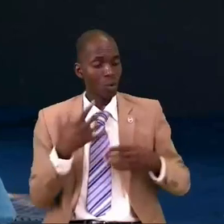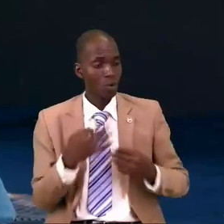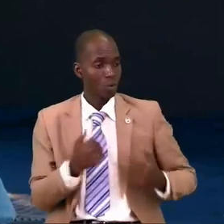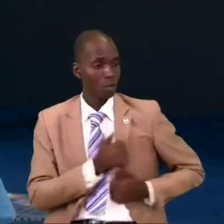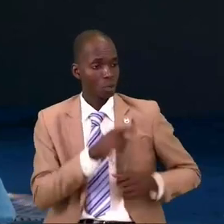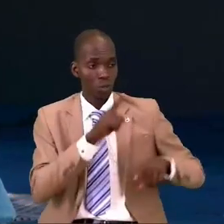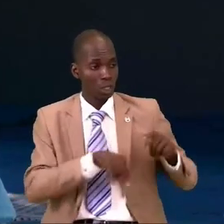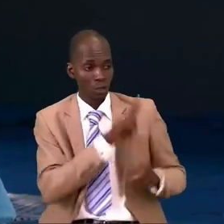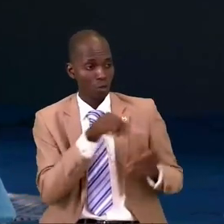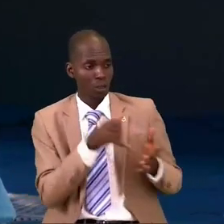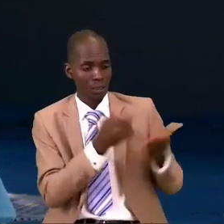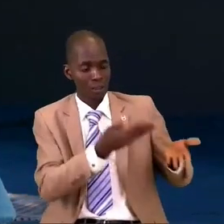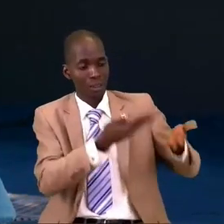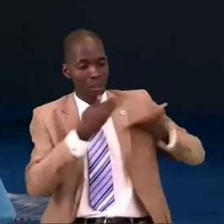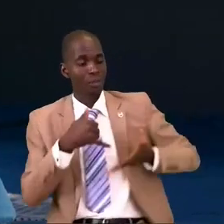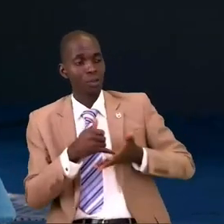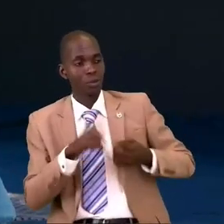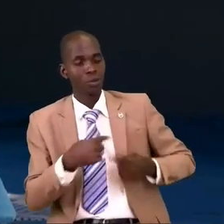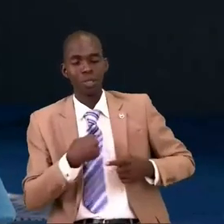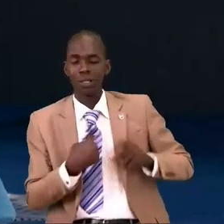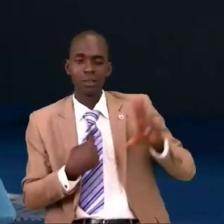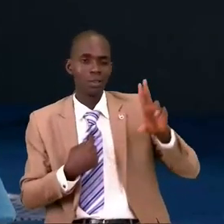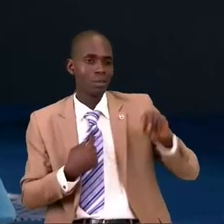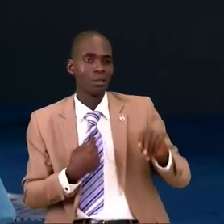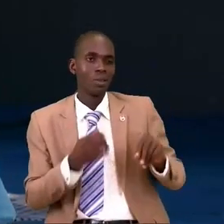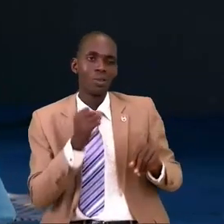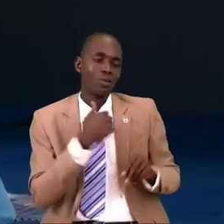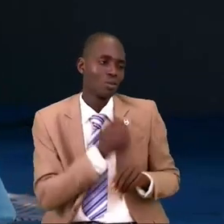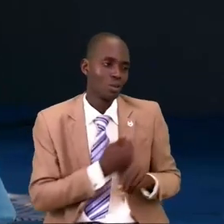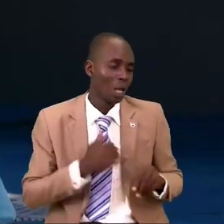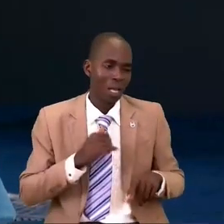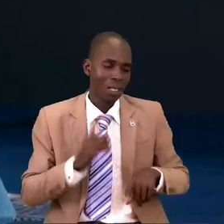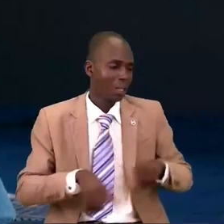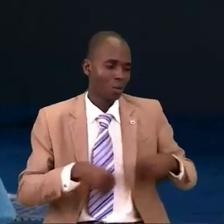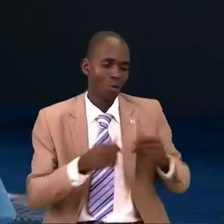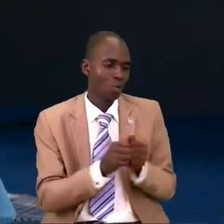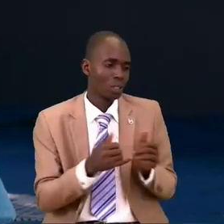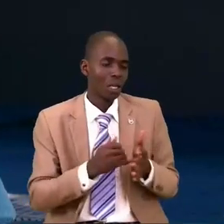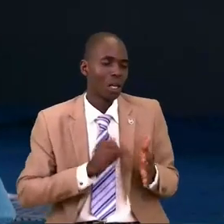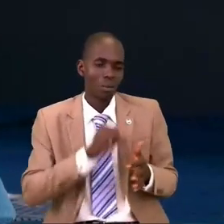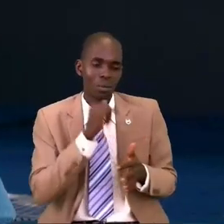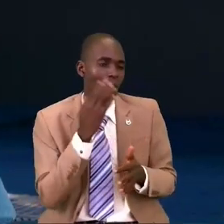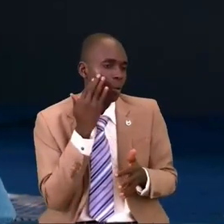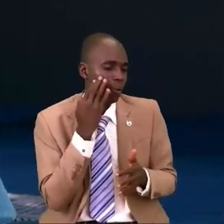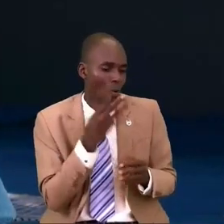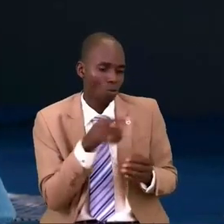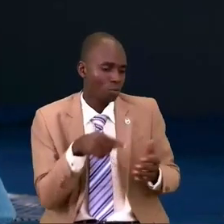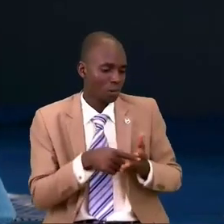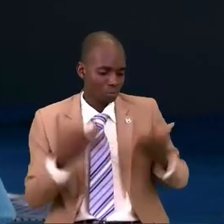pas habitué à ça. Moi, je suis habitué avec la Saint-Pierre. 1, 2, 3, 4, 5.